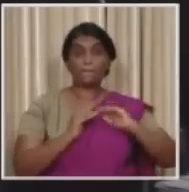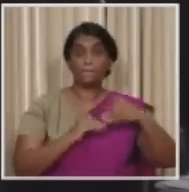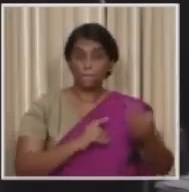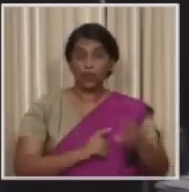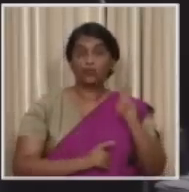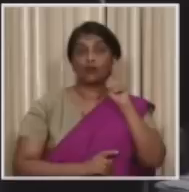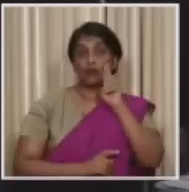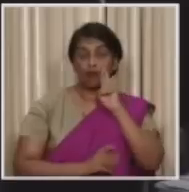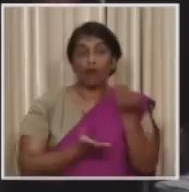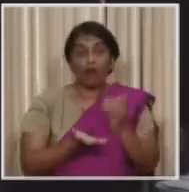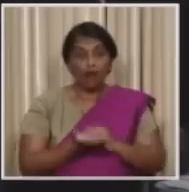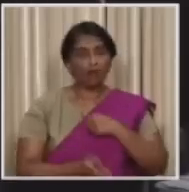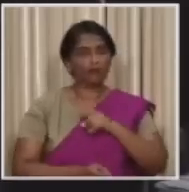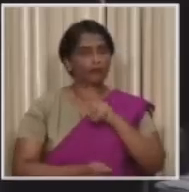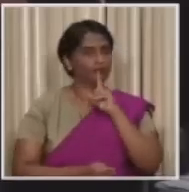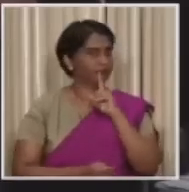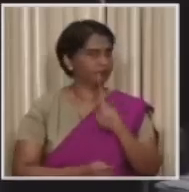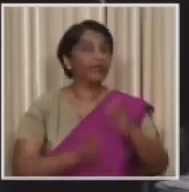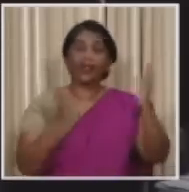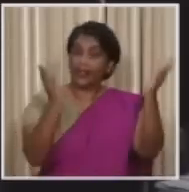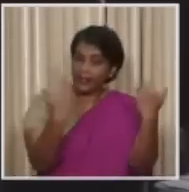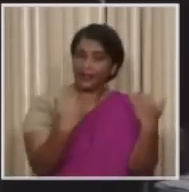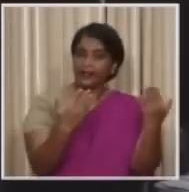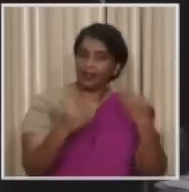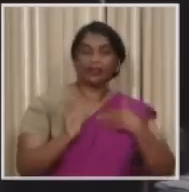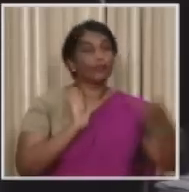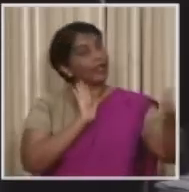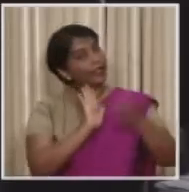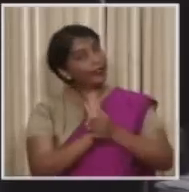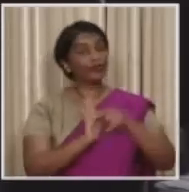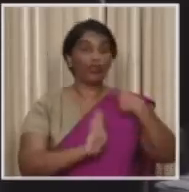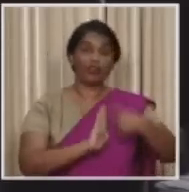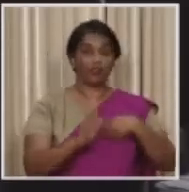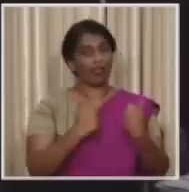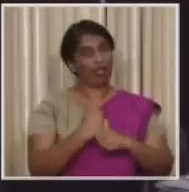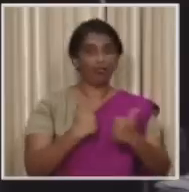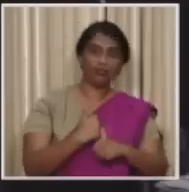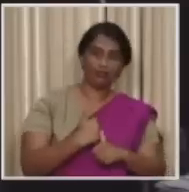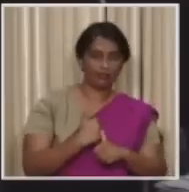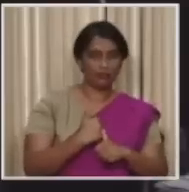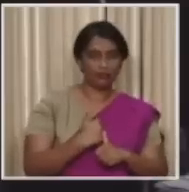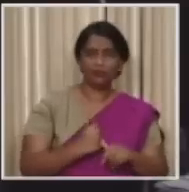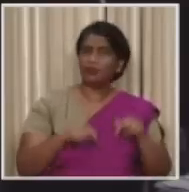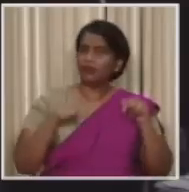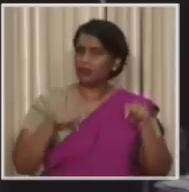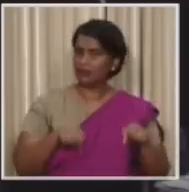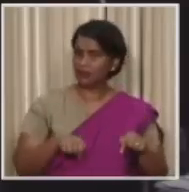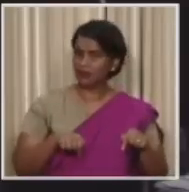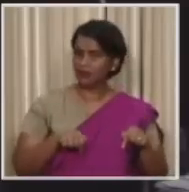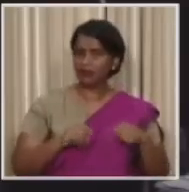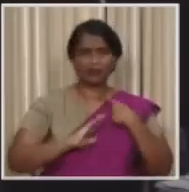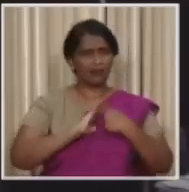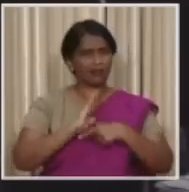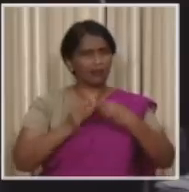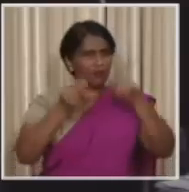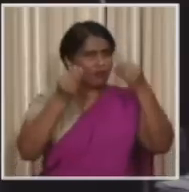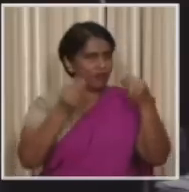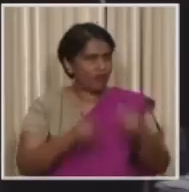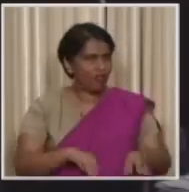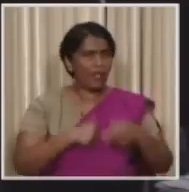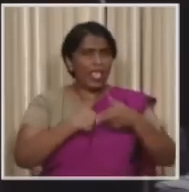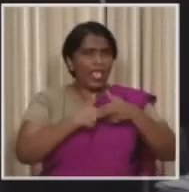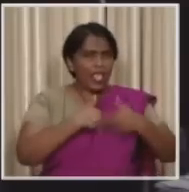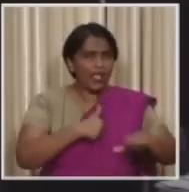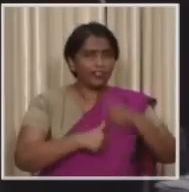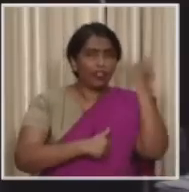මහත්තයා ගිහිල්ලා කිව්වා එන්න එකතු වෙලා හැබැයි රට හරට ආදමු කියලා. දැන් රට බංකොලොත් වෙච්ච හේතු හොයන